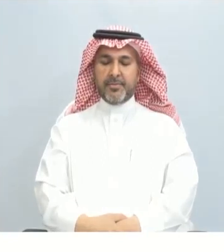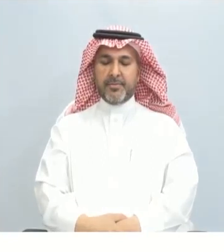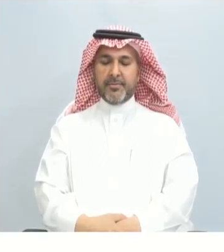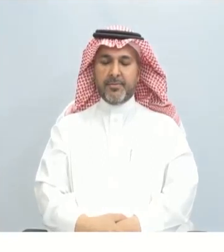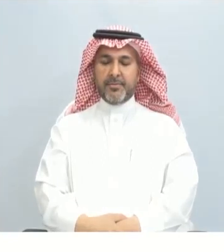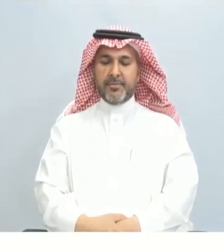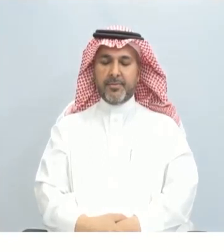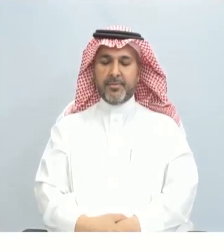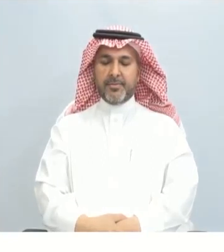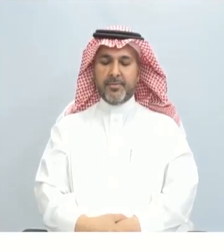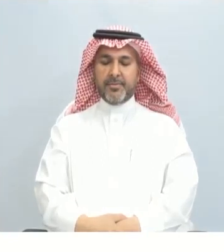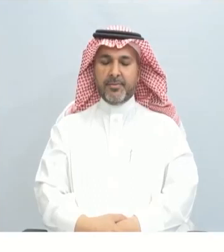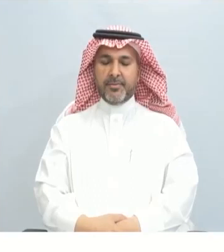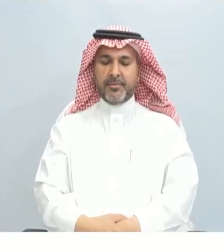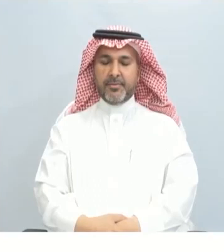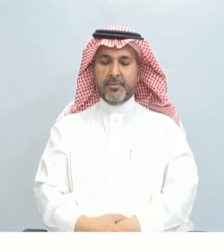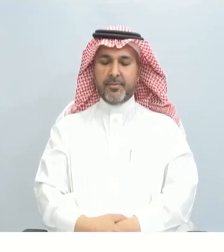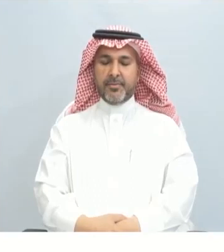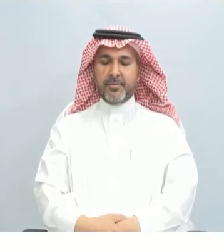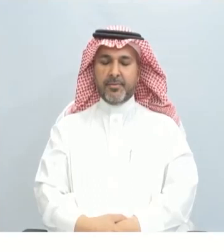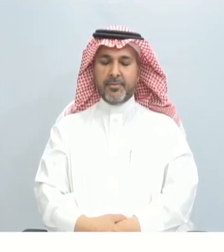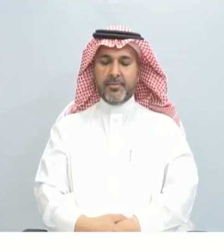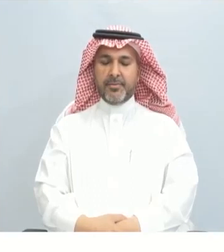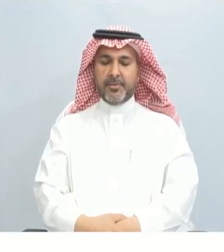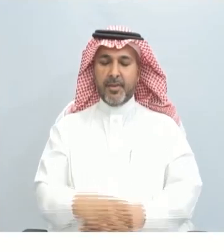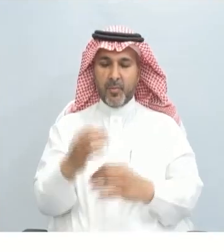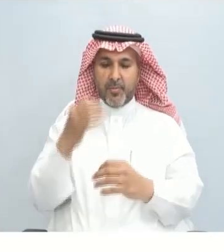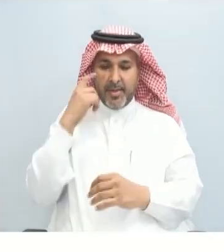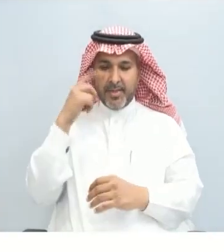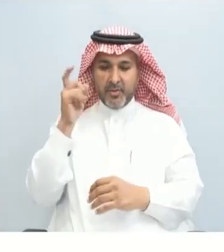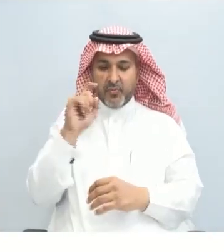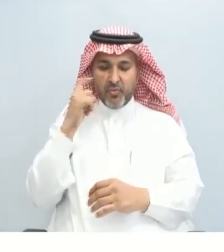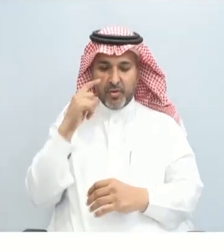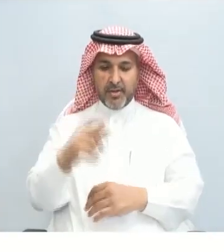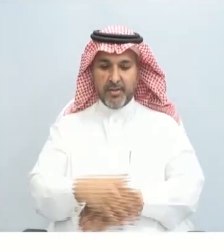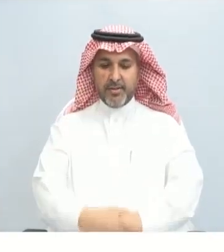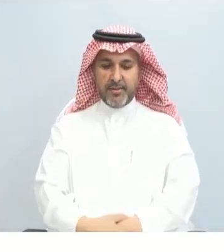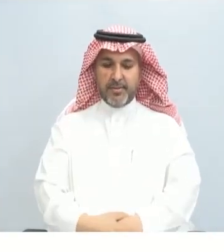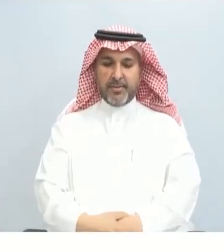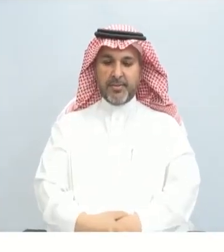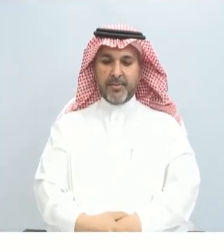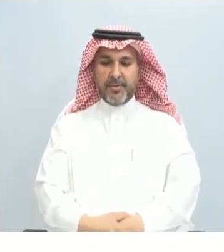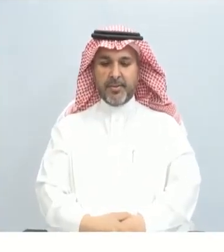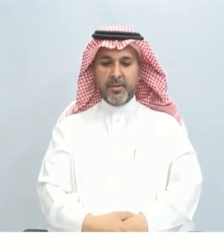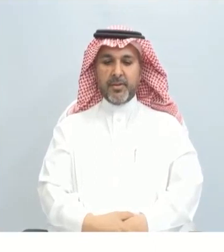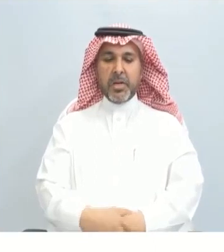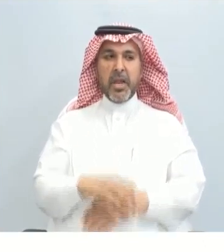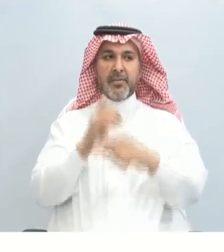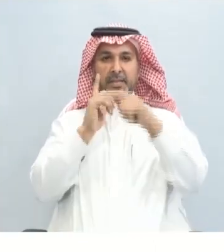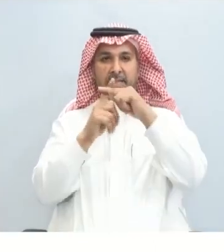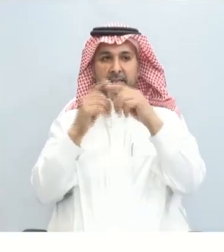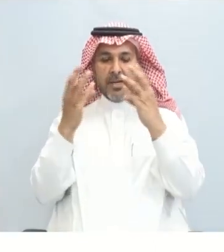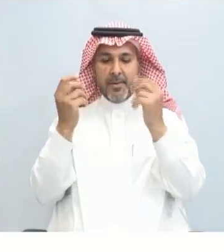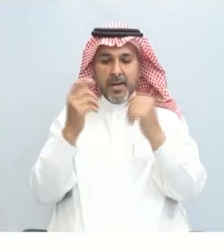يعني نقف على اخر سؤال عندنا في المثال رقم ثلاثه الفقره 3 بي بينهم عمليه جمع كذلك بحوله